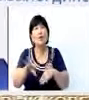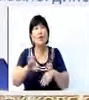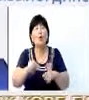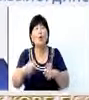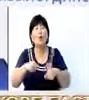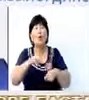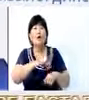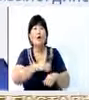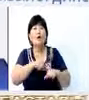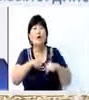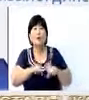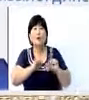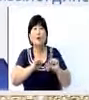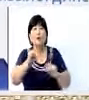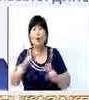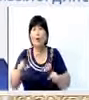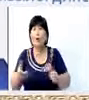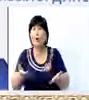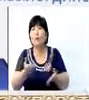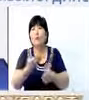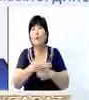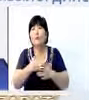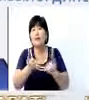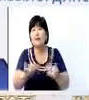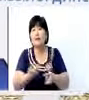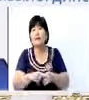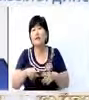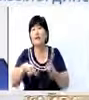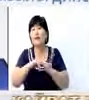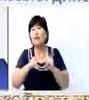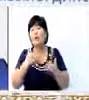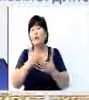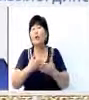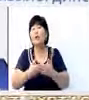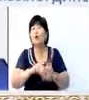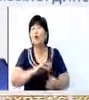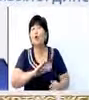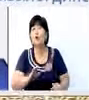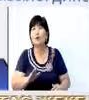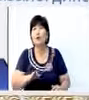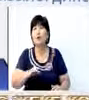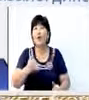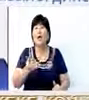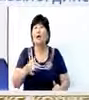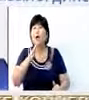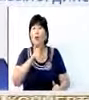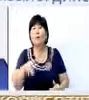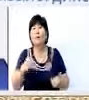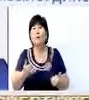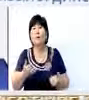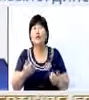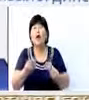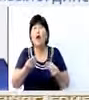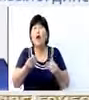саласы, бірақ қаланың дамуына өз үлесін қоспайтын. Қазіргі уақытта мінекей